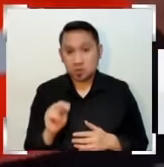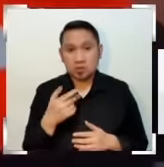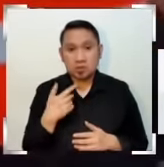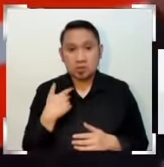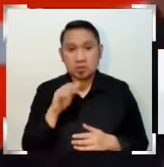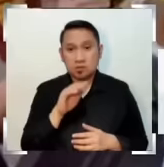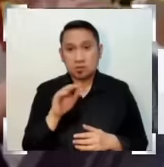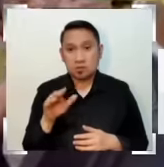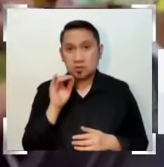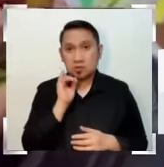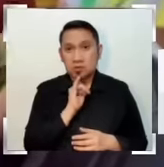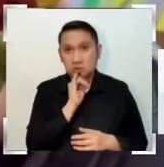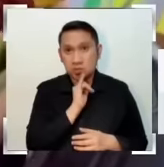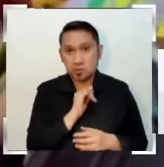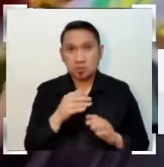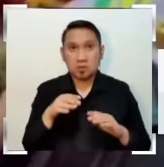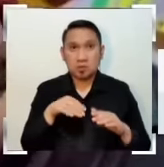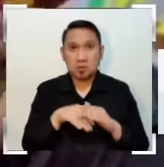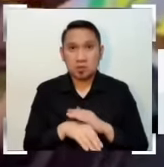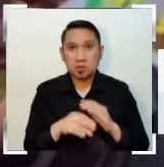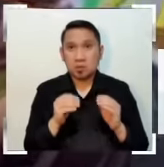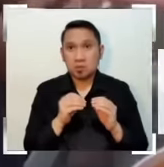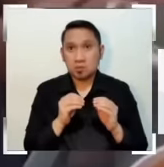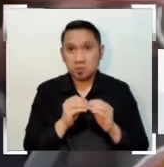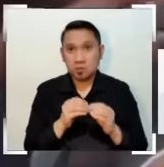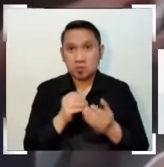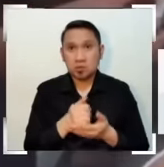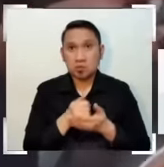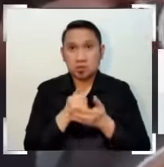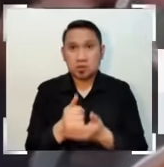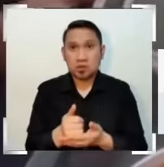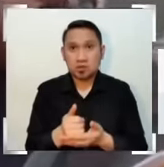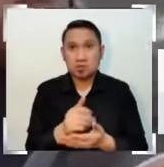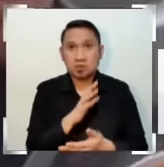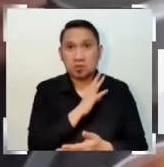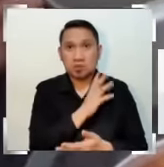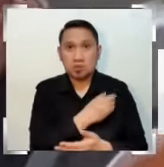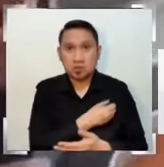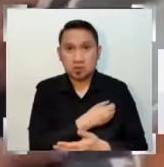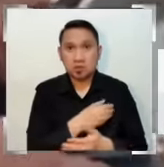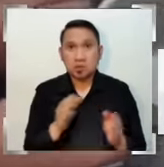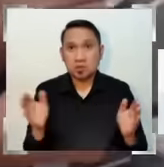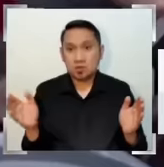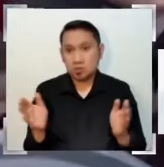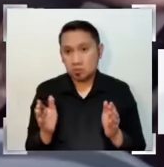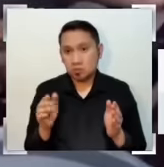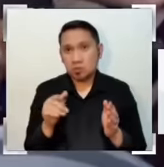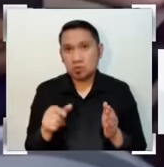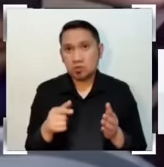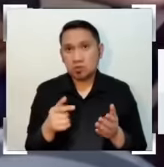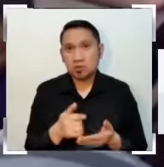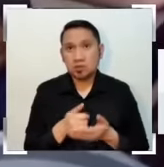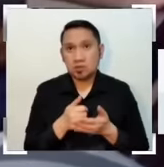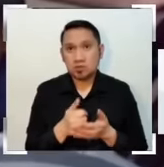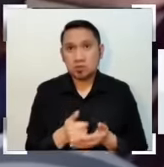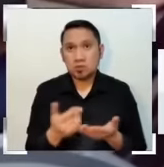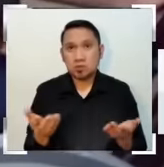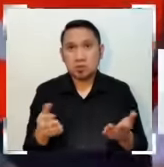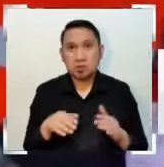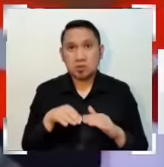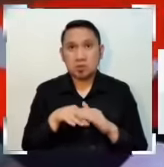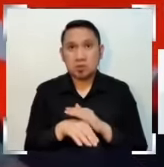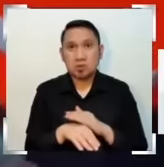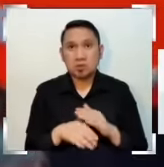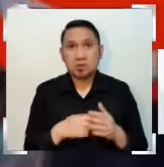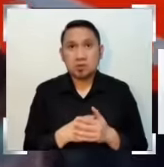na payagang makapasok ang mas maraming humanitarian aid sa Gaza. Maliit na porsyento pa lang kasi ng aid na kailangan ang naipapasok doon sa pamamagitan ng